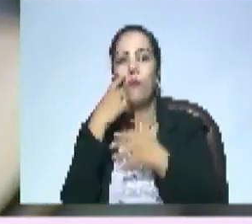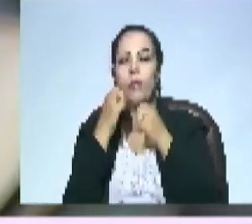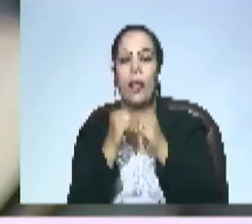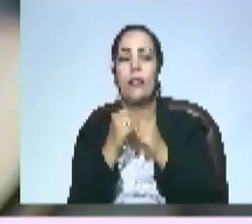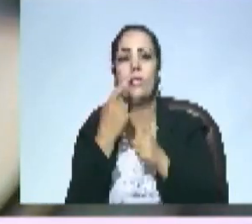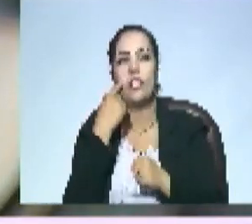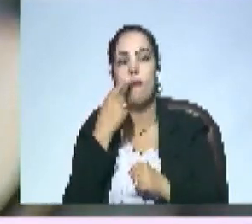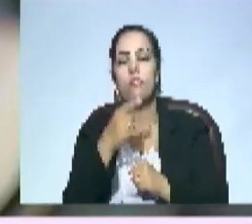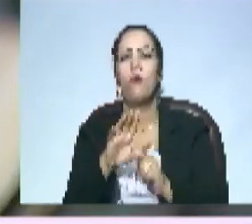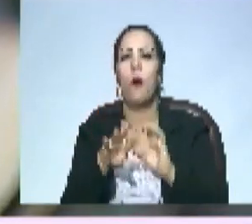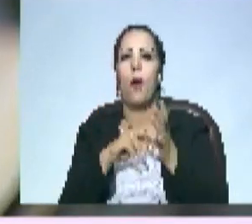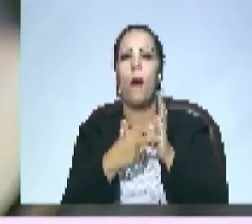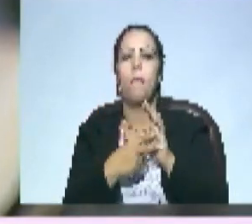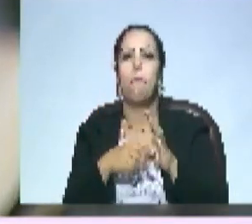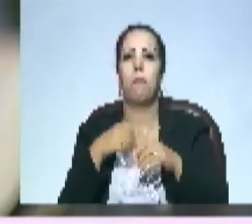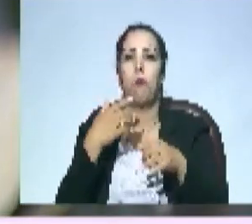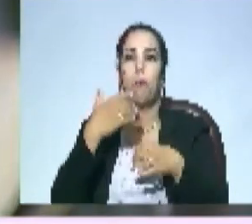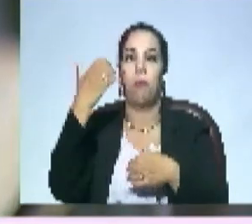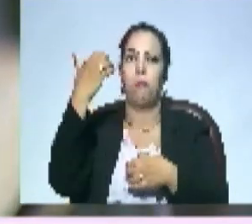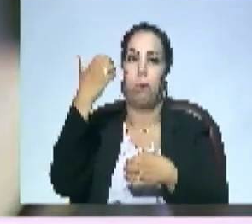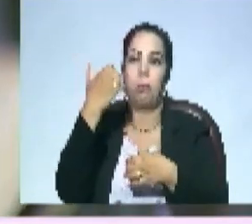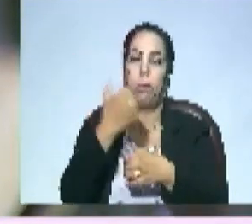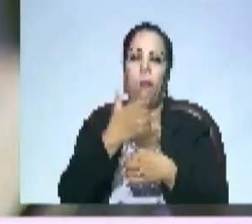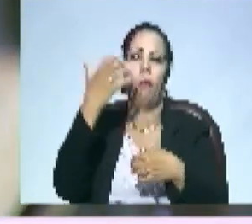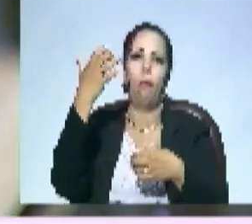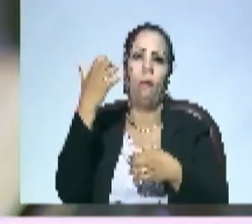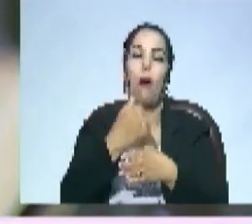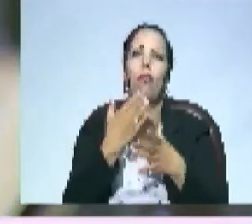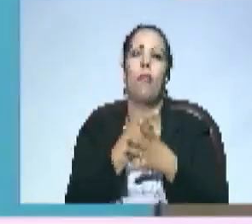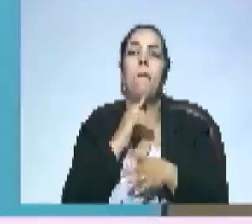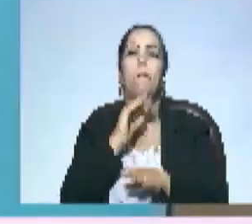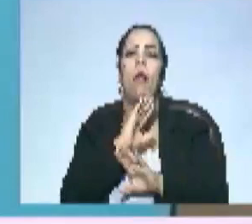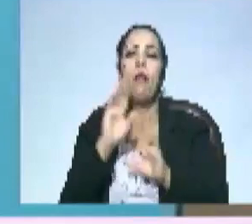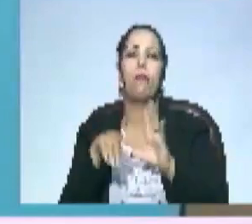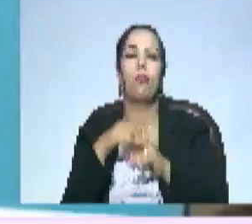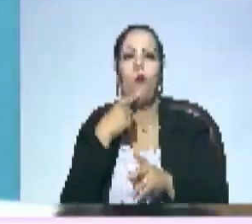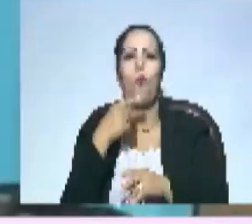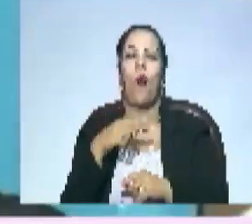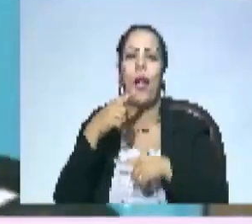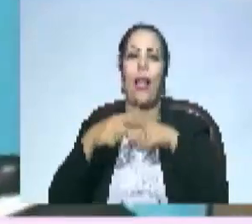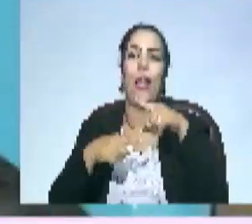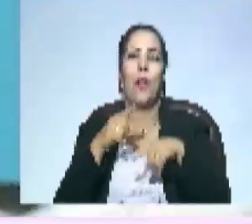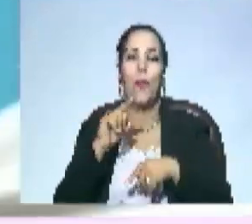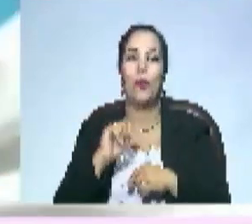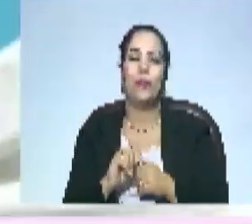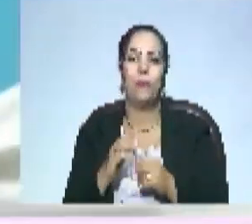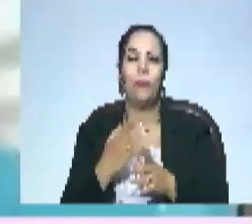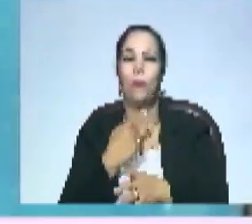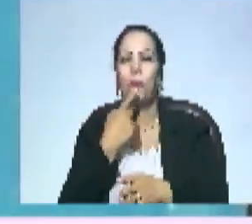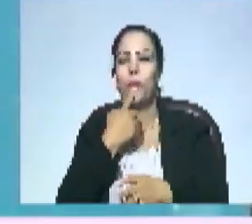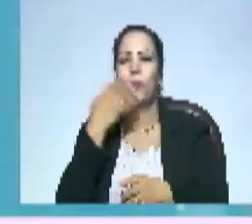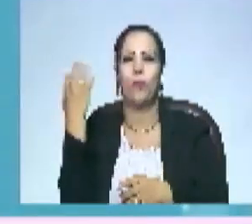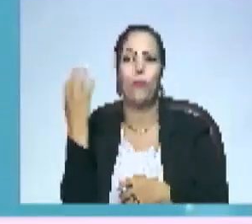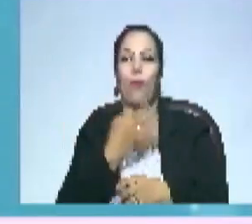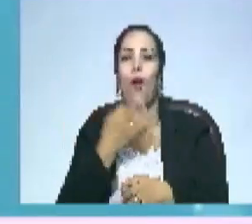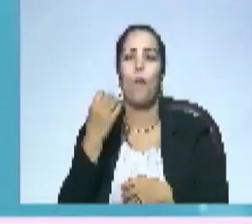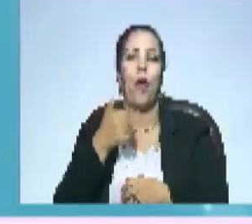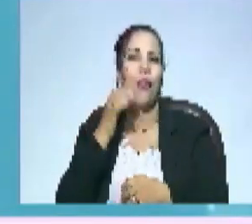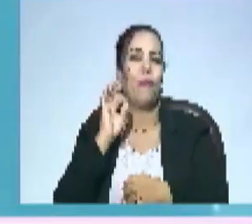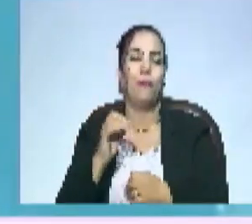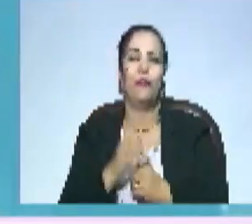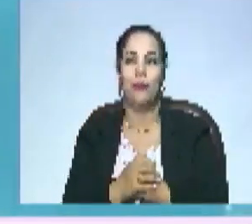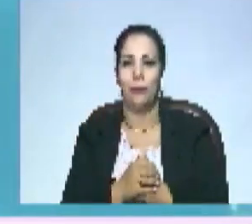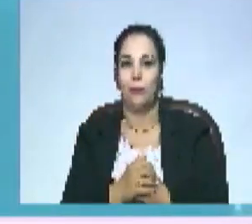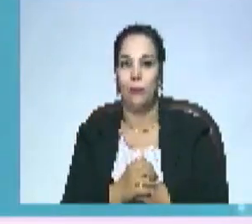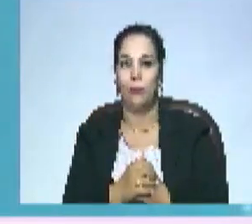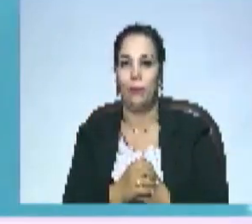كده وحطيناها في القمع ونبتدي نحشي بيها دلوقتي الكانيلوني اللي بيبقى طعمه رائع